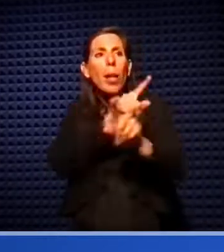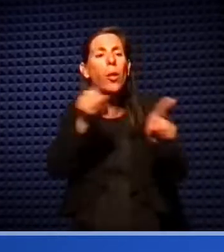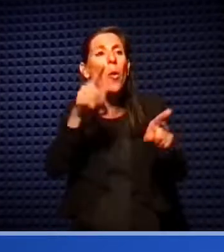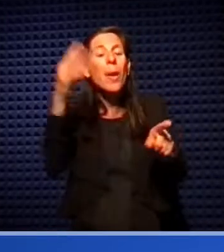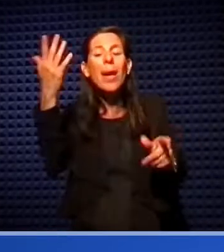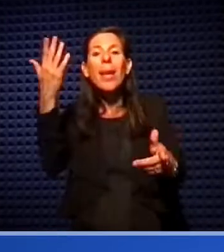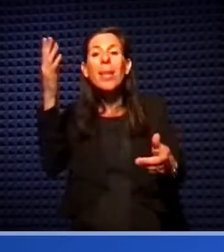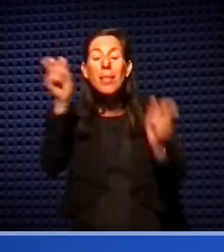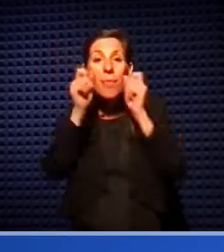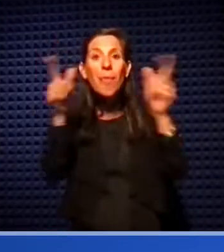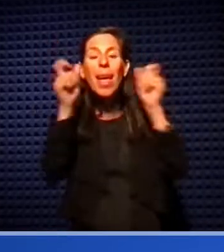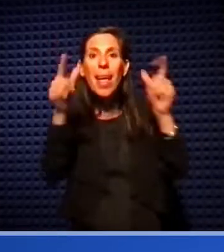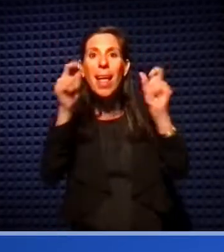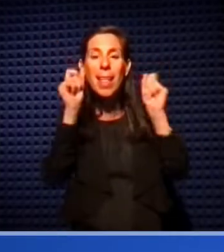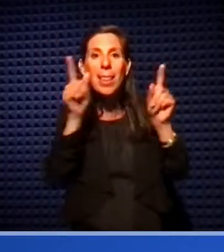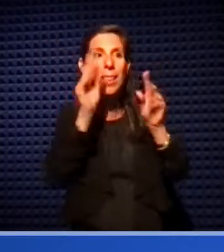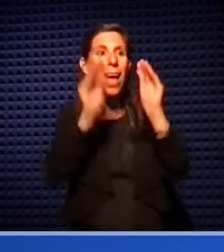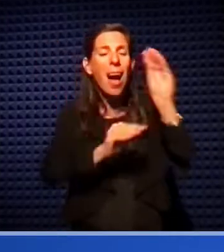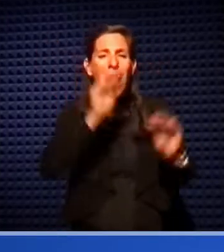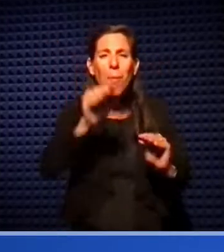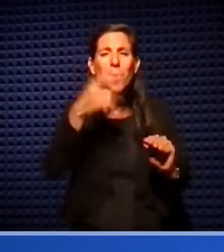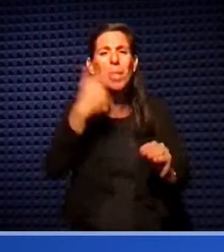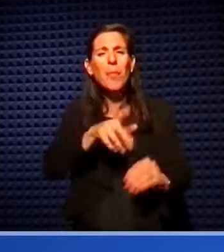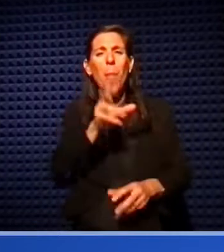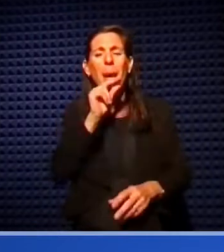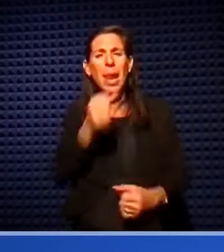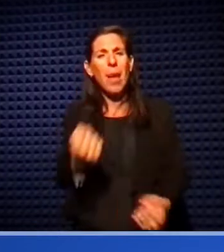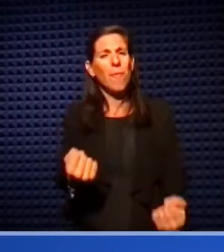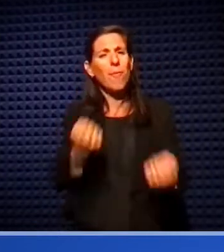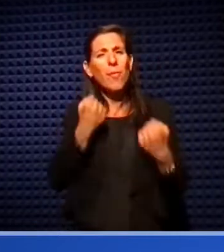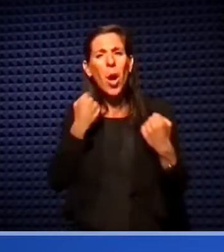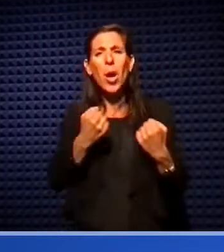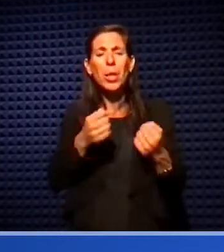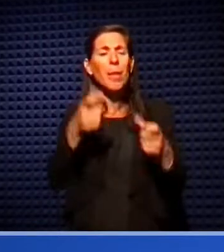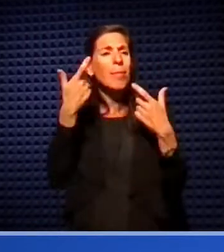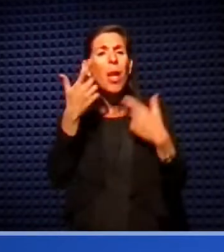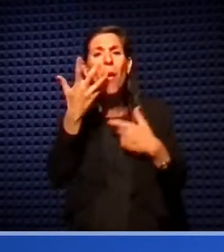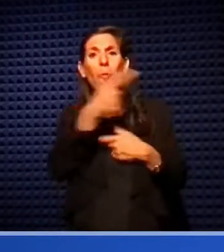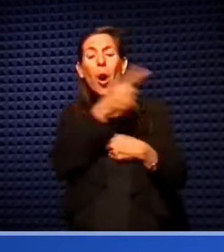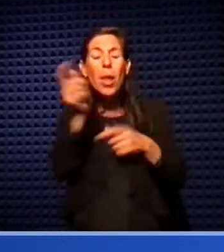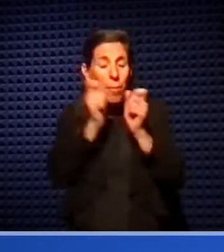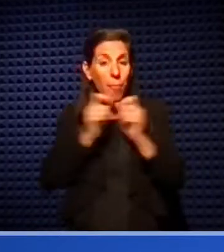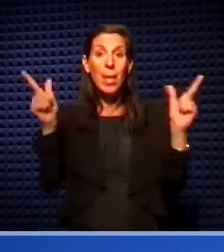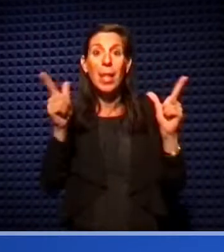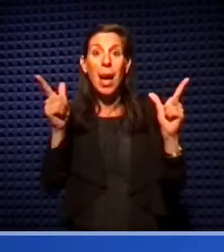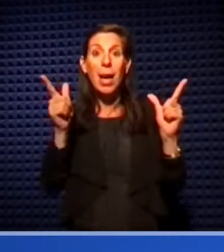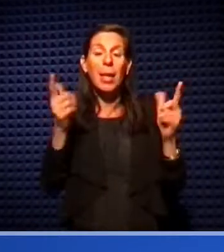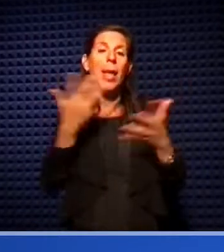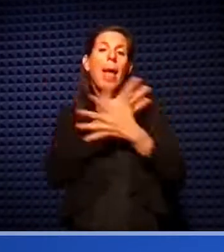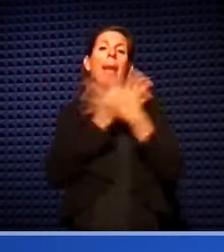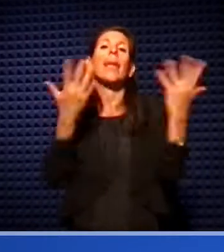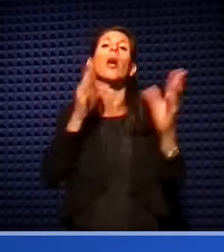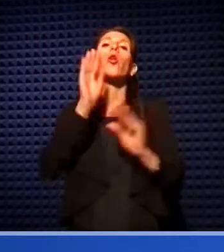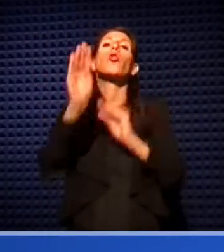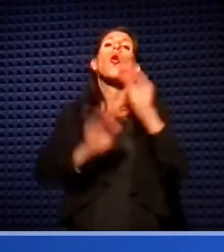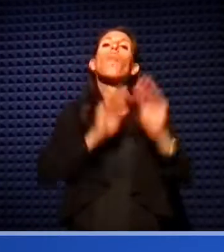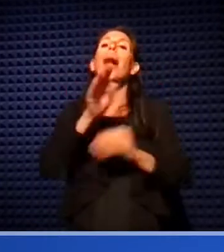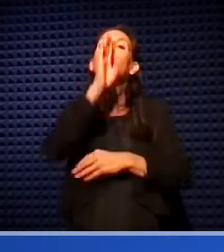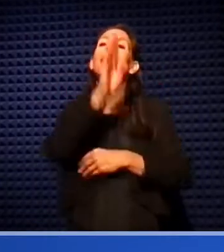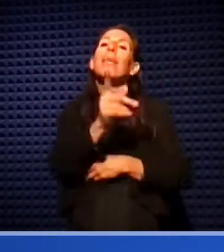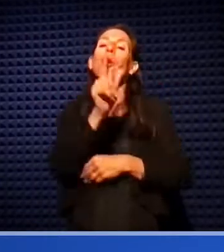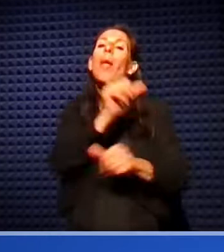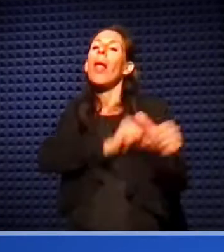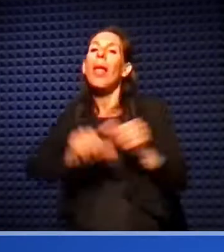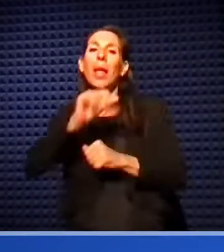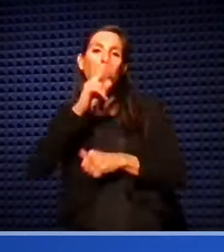لي ود املاخ اذا نبر زلو كبل زغلو صو مالتي بزي كاس تسقل خرسوس كالك فلت ايدلي نقدس باولوس